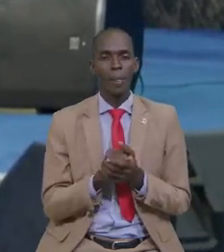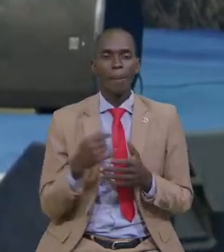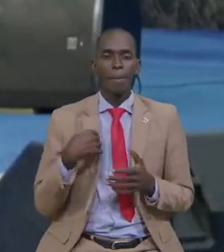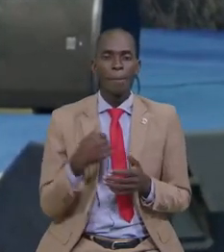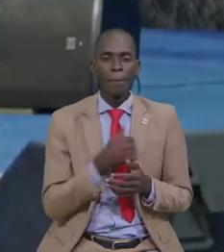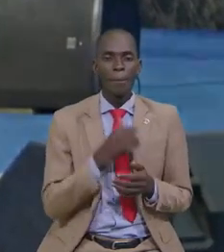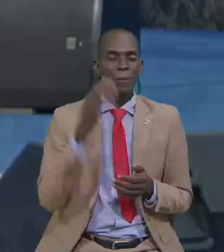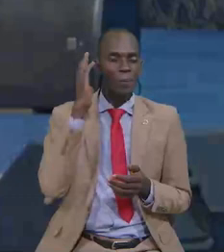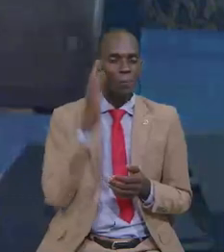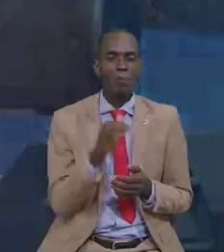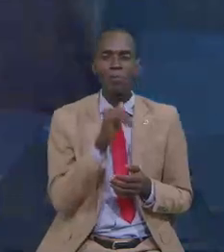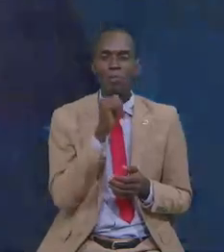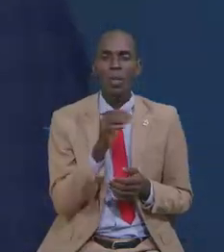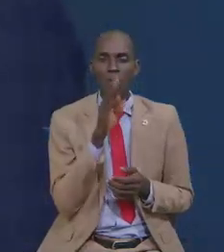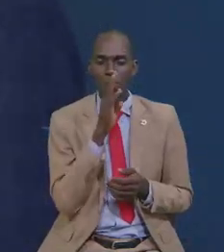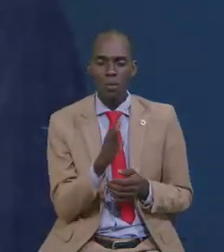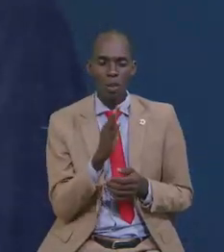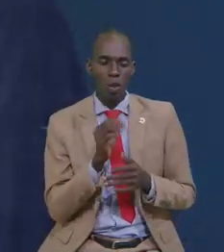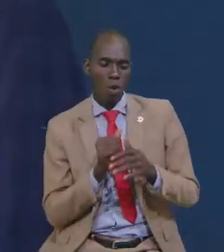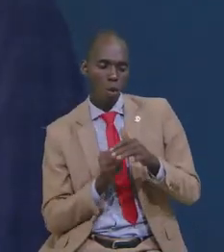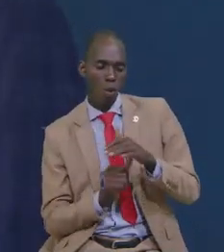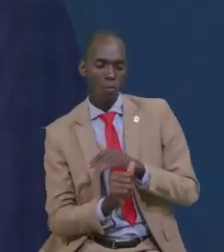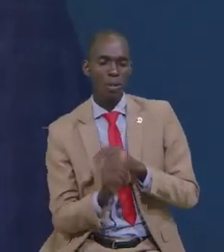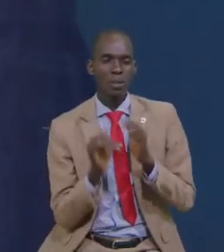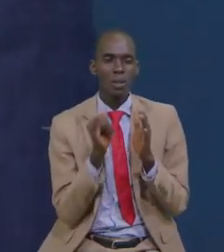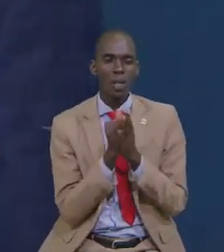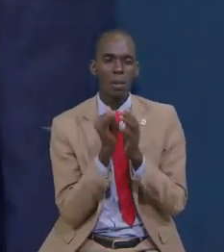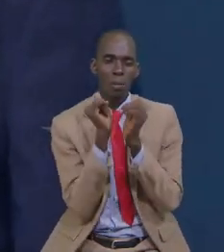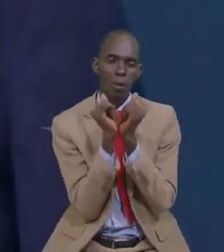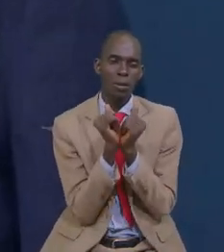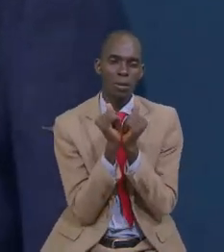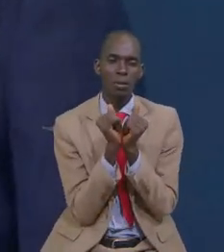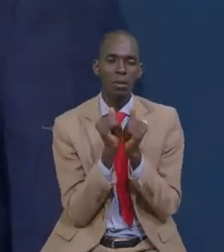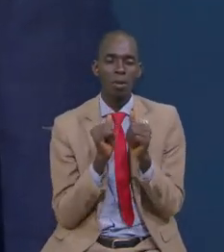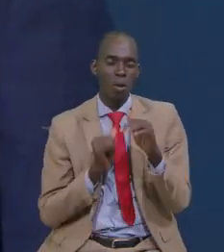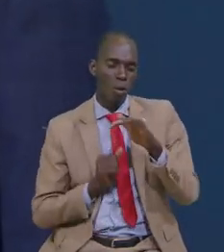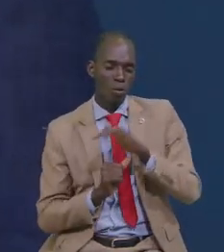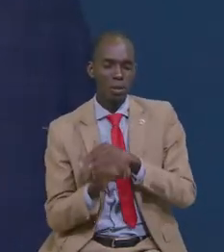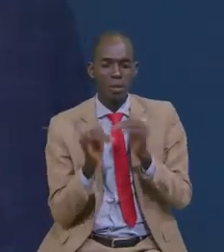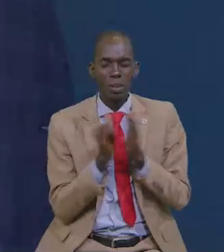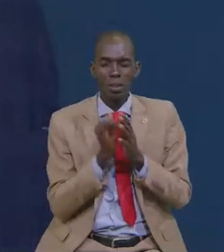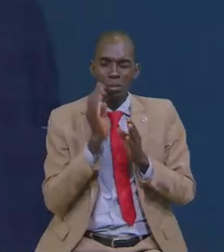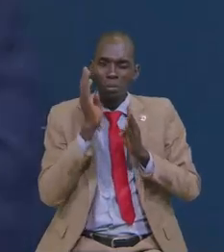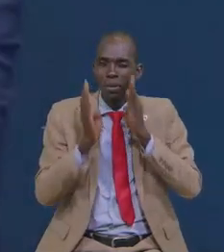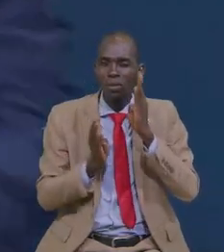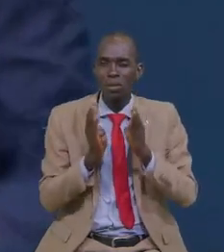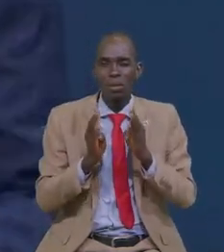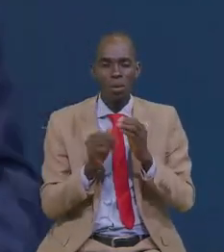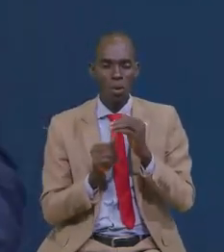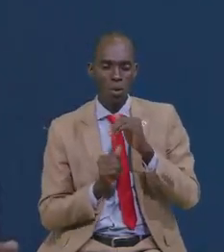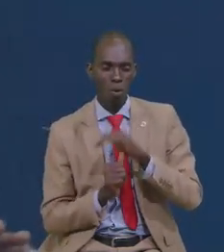Il dit, nous ne devons pas être sous cette servitude, être sous ce